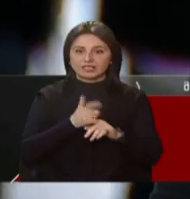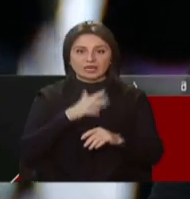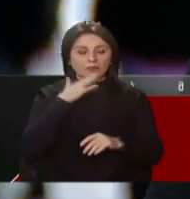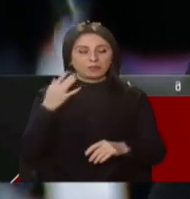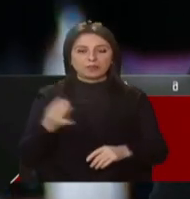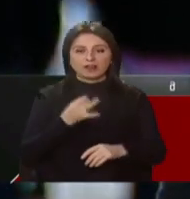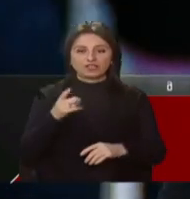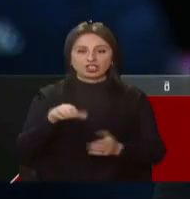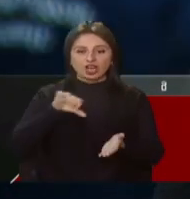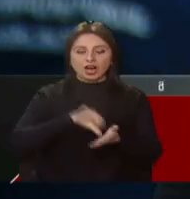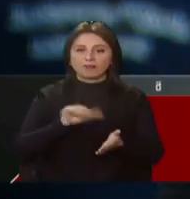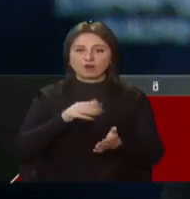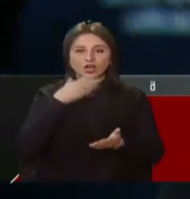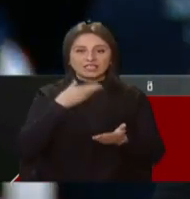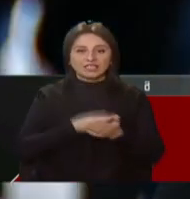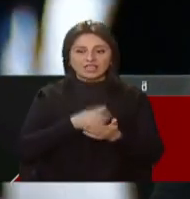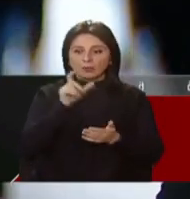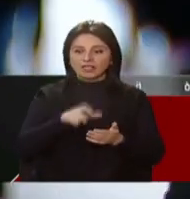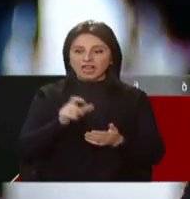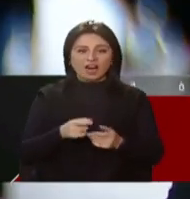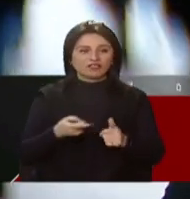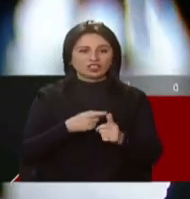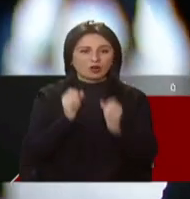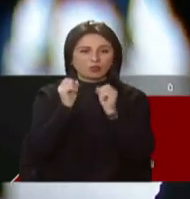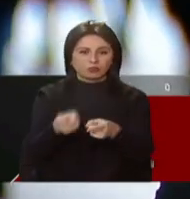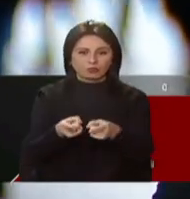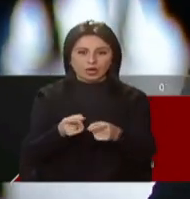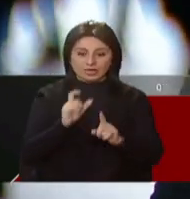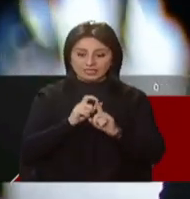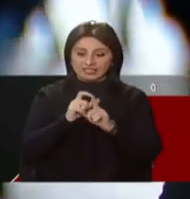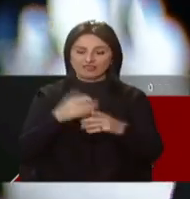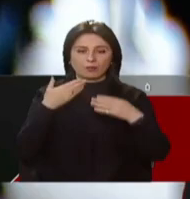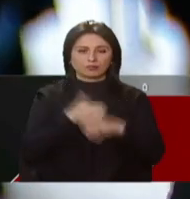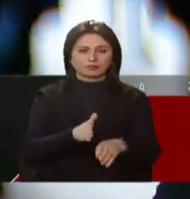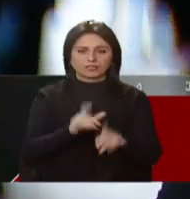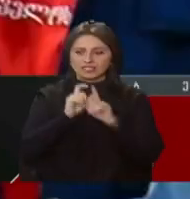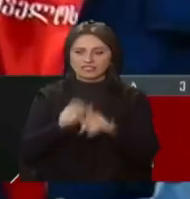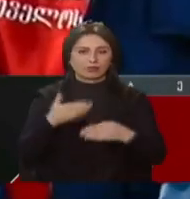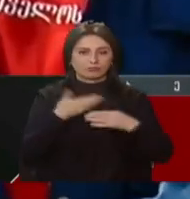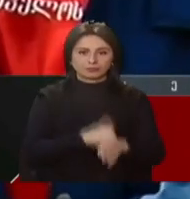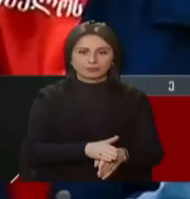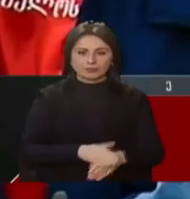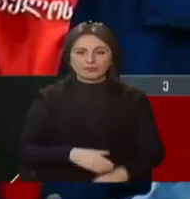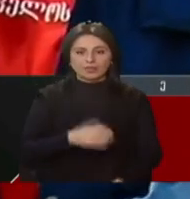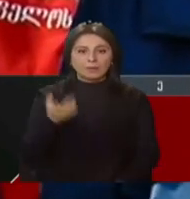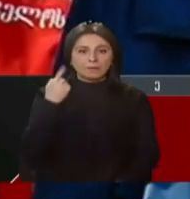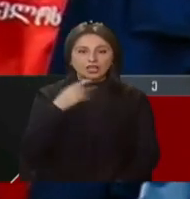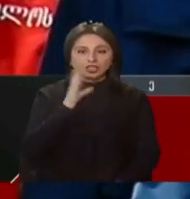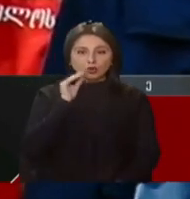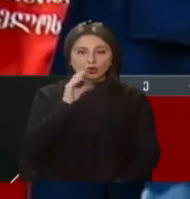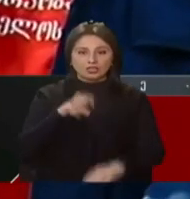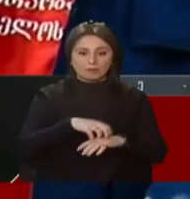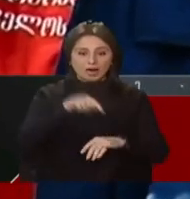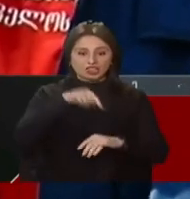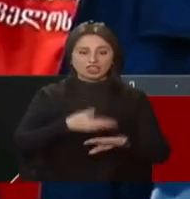berjel is gamovida rogorc sakutari amurchvelis gadamgdebi berjel gatekha sitqva da amis gamo mis mart dobari shemchirebi ჯერ კიდევ მაშინ, როცა პარტიის